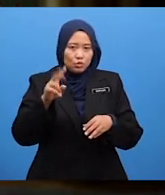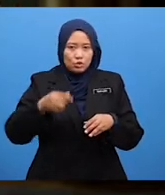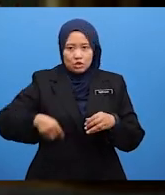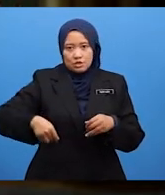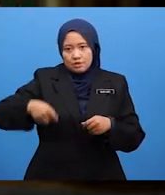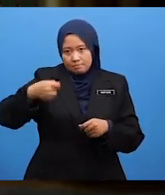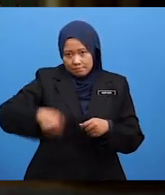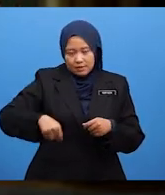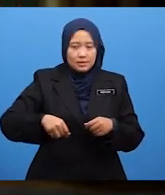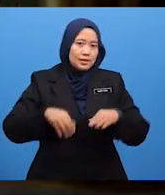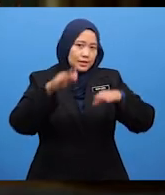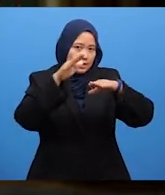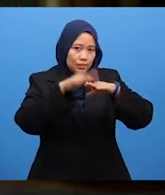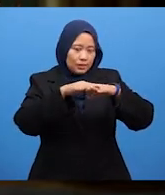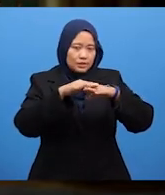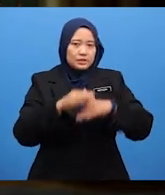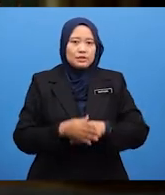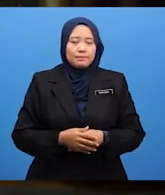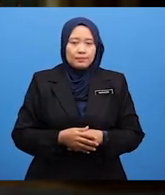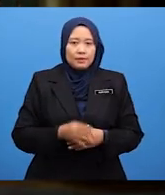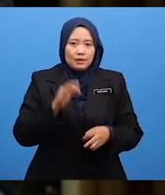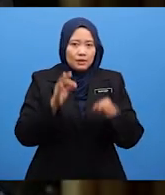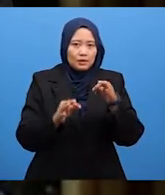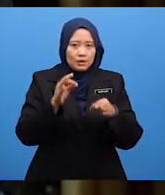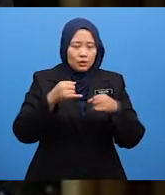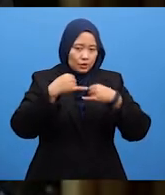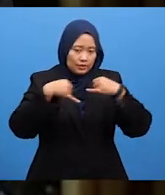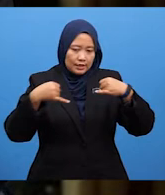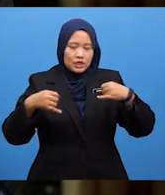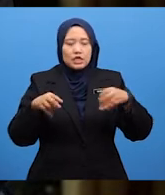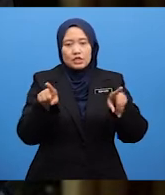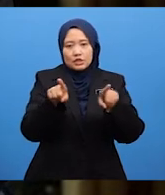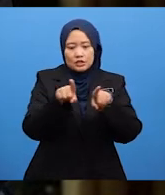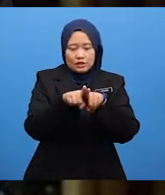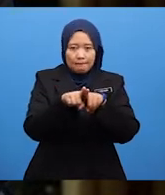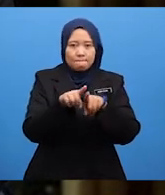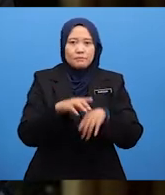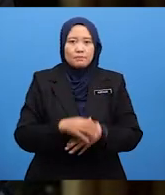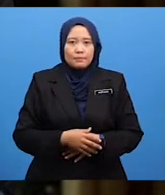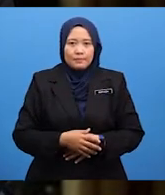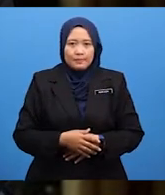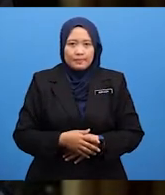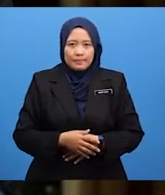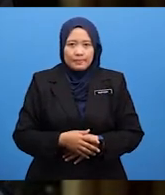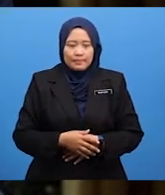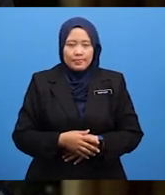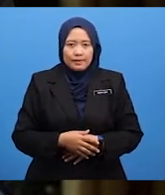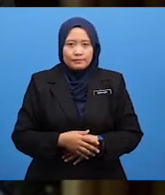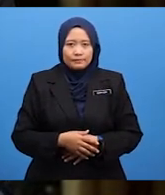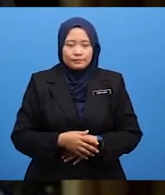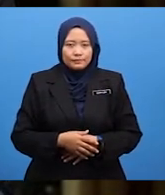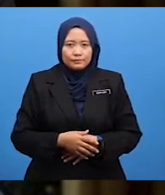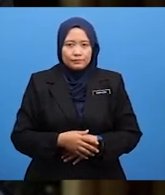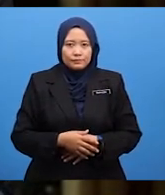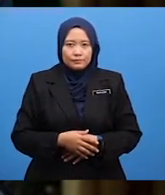jika kedua-dua not tadi itu berada pada tali yang sama. Contohnya, sekarang Noor mainkan not